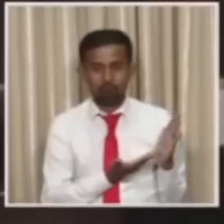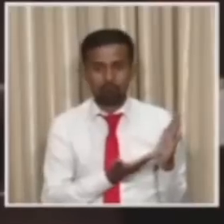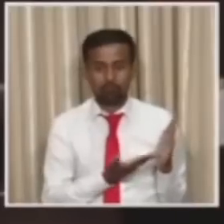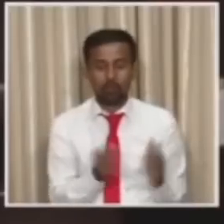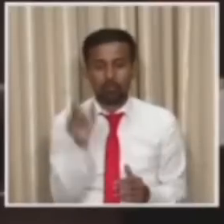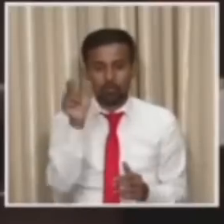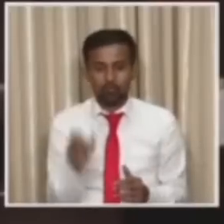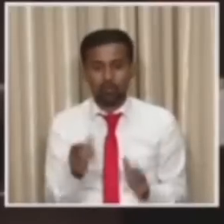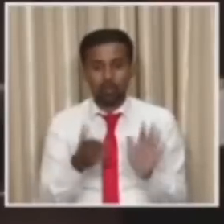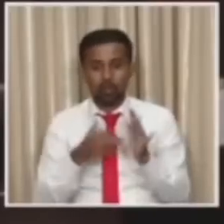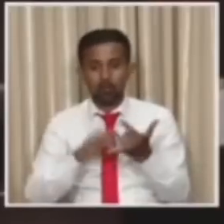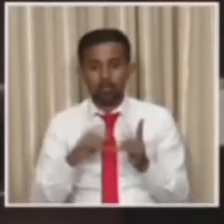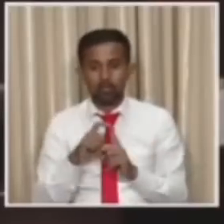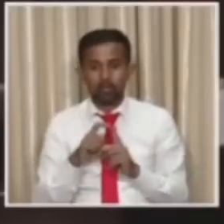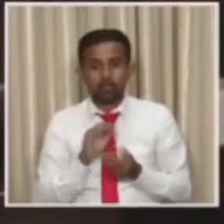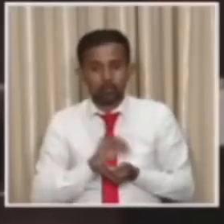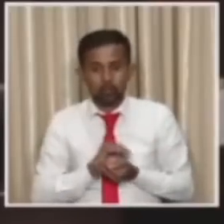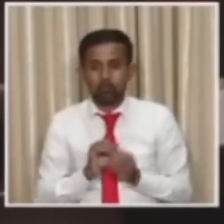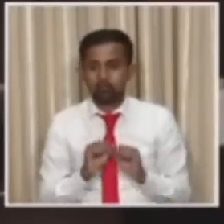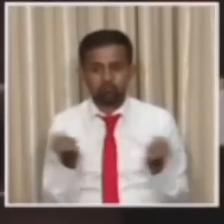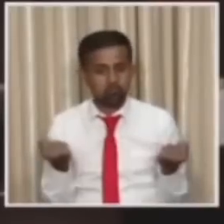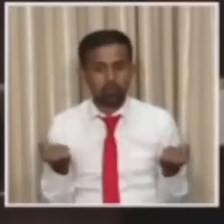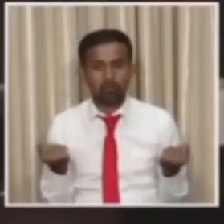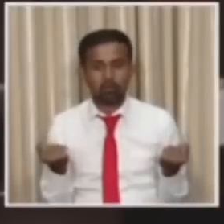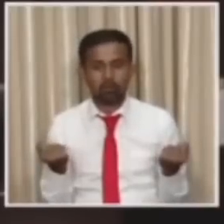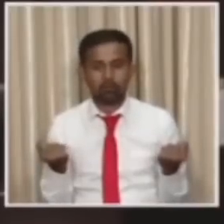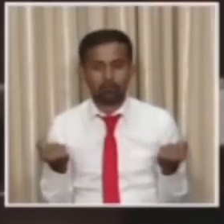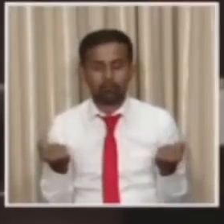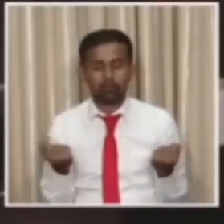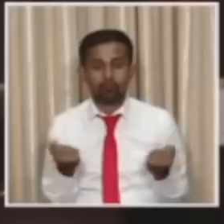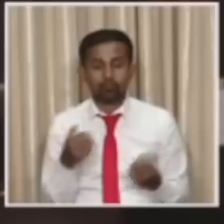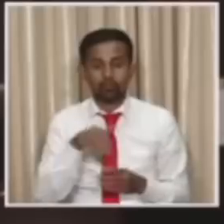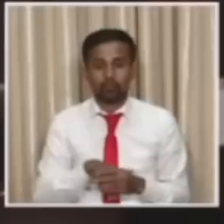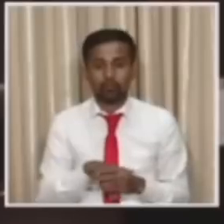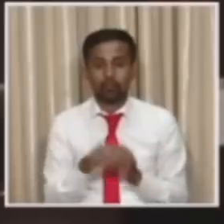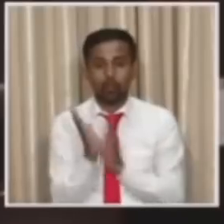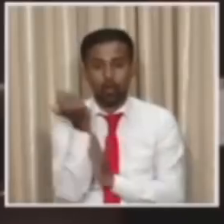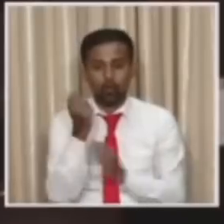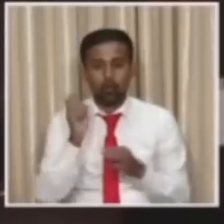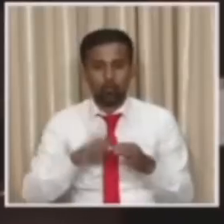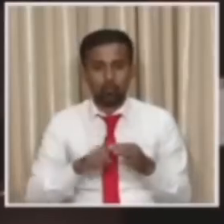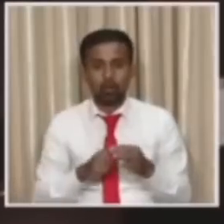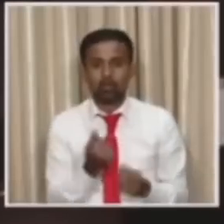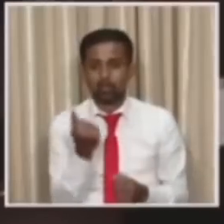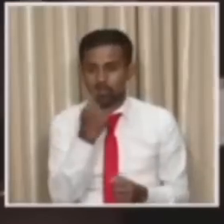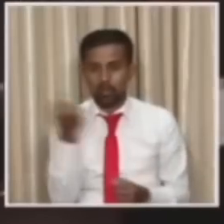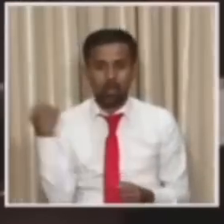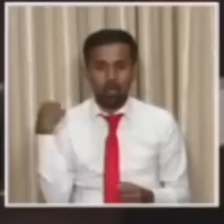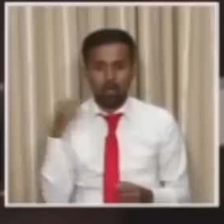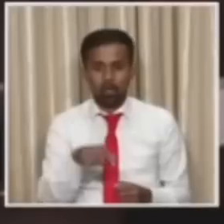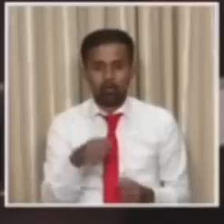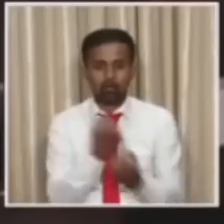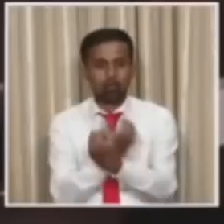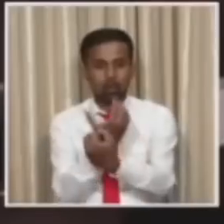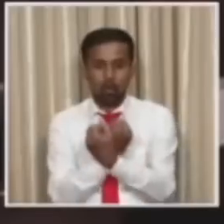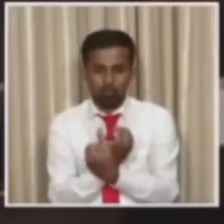මිනිස්සයා MSD ආරක්ෂාවත් භාවිතා කරන්නේ නැති මිනිස්සෙක්. ඉතින් ඒ වගේ තත්ත්වයක් ඇරද එයාගේ වරප්‍රසාද ප්‍රශ්නයක් අද එයා මතු කරන්න ආවේ. පොලිසියට අත්තරංගුවට